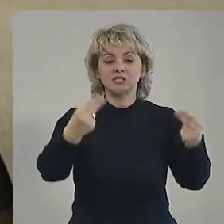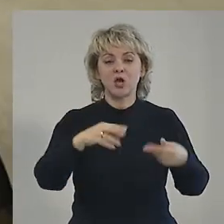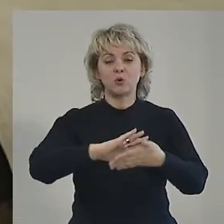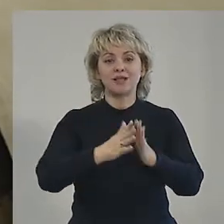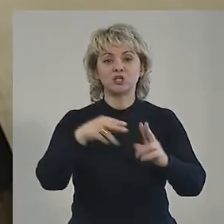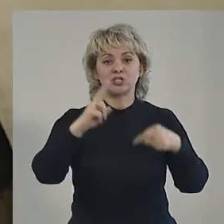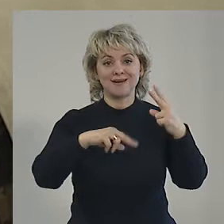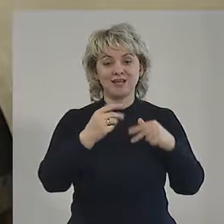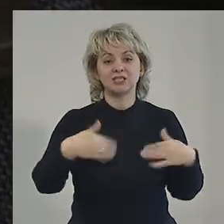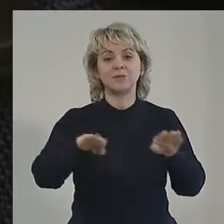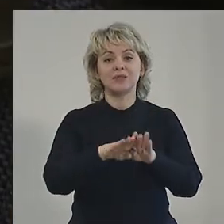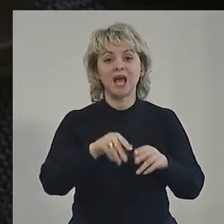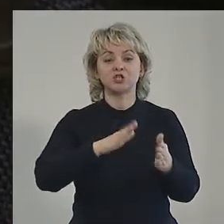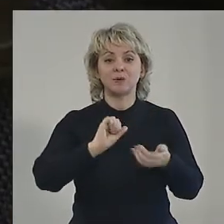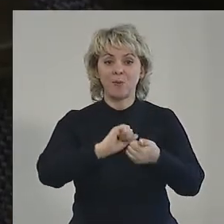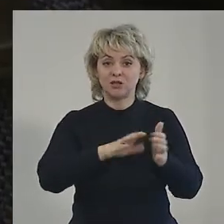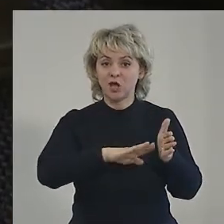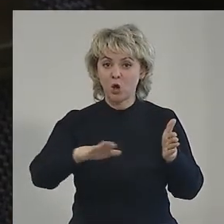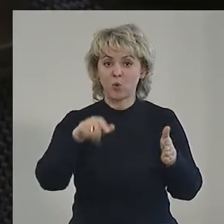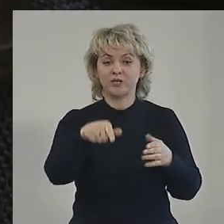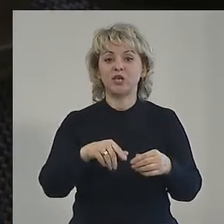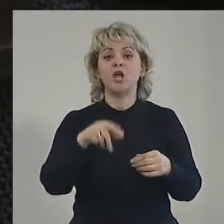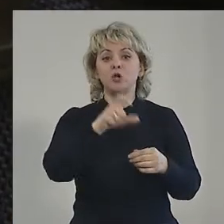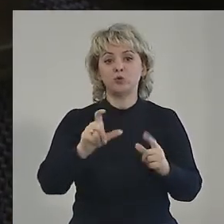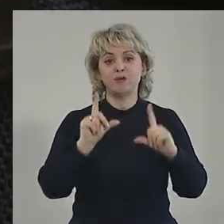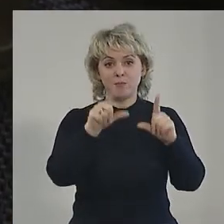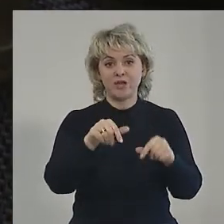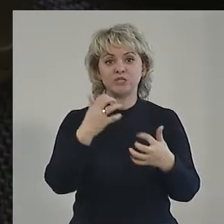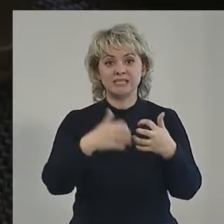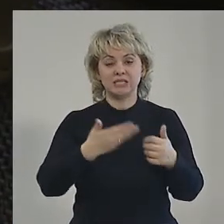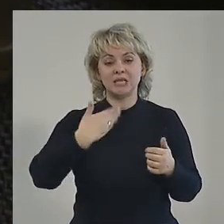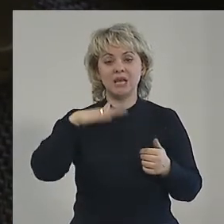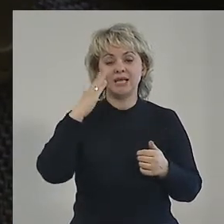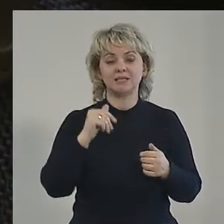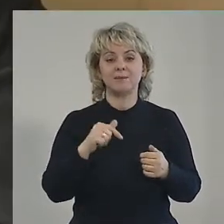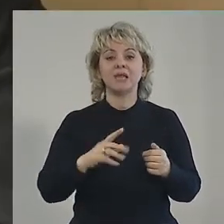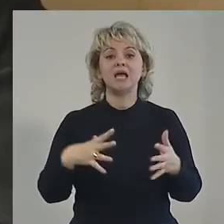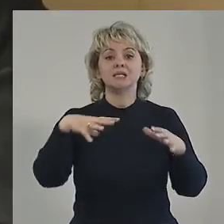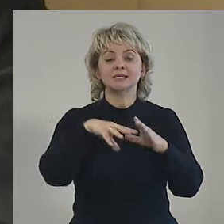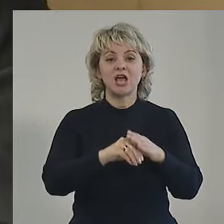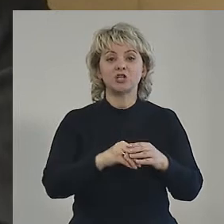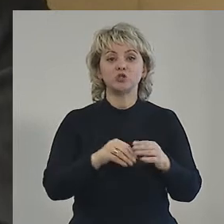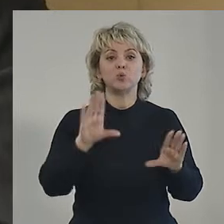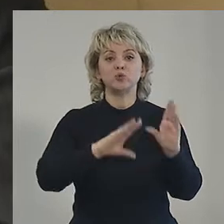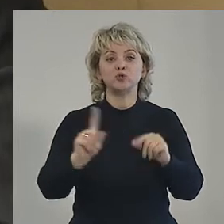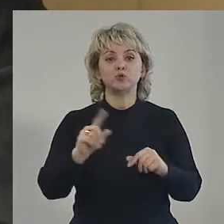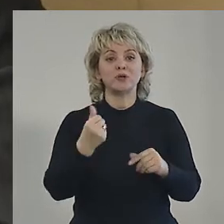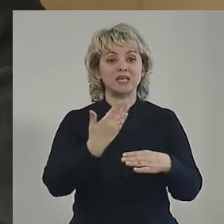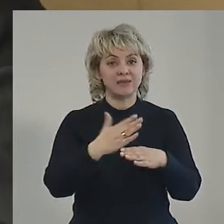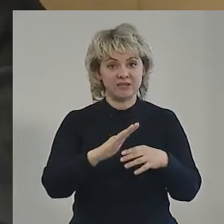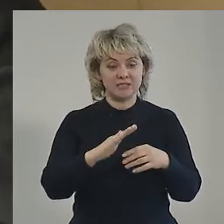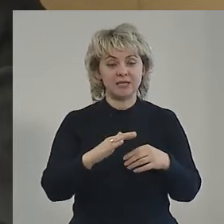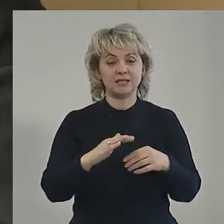с подрядчиком, так что по асфальтированной дороге хуторяне поедут уже в середине лета. Значит, учитывая, что деньги